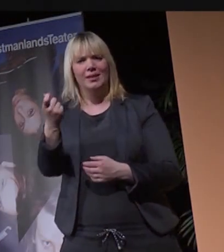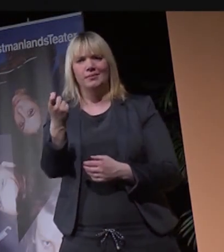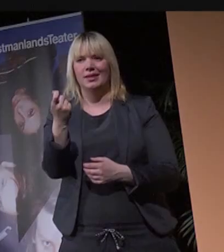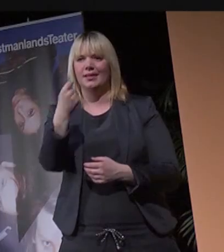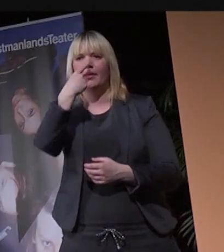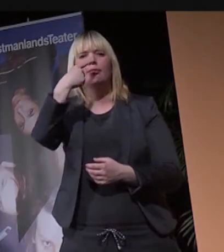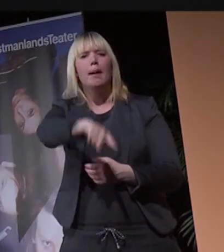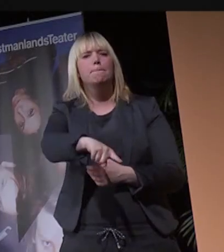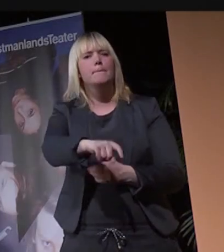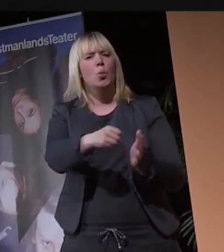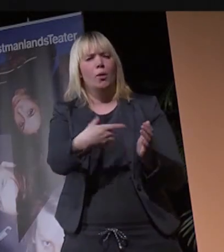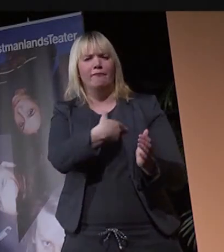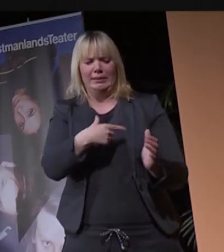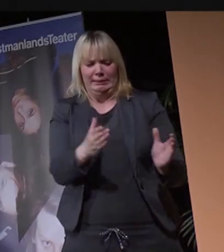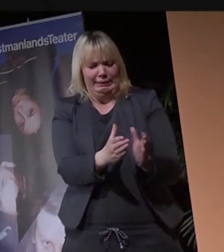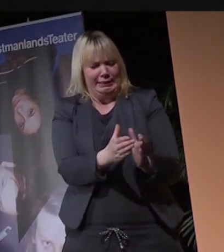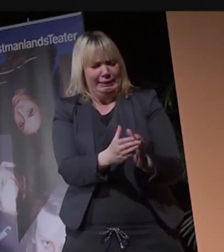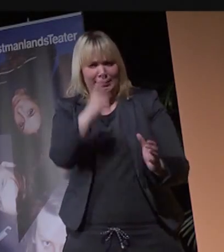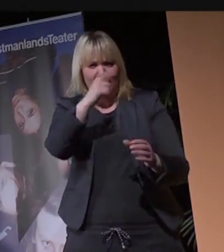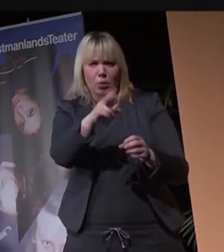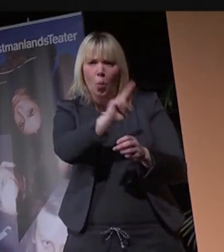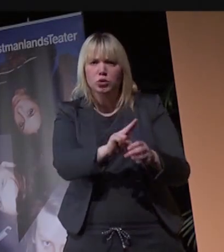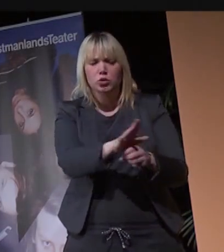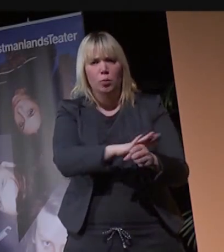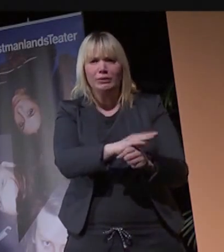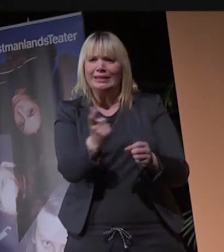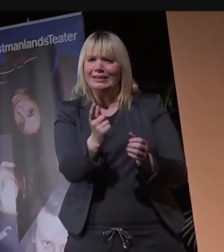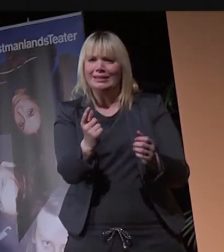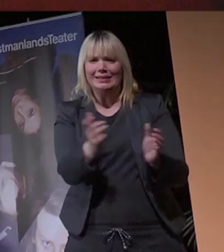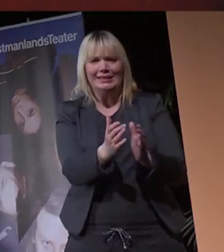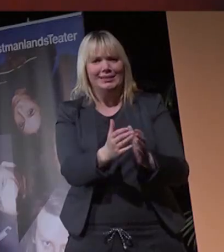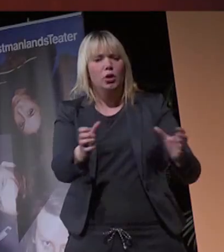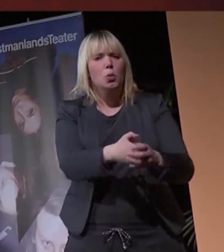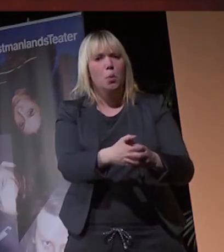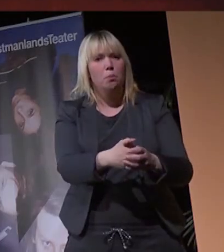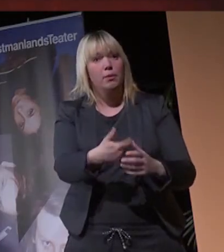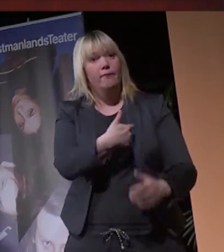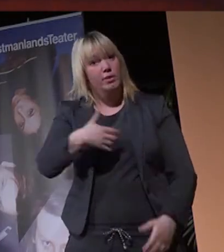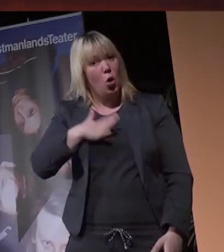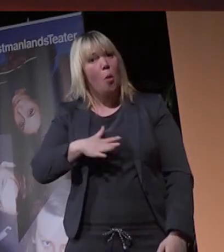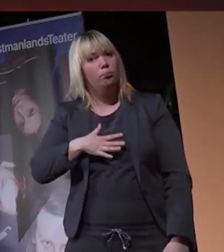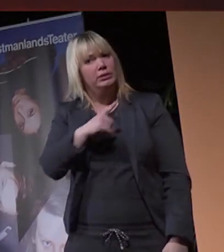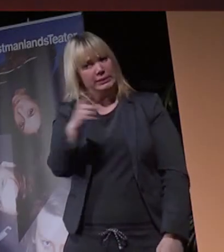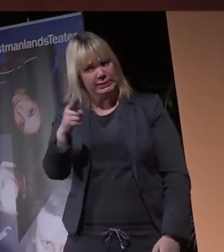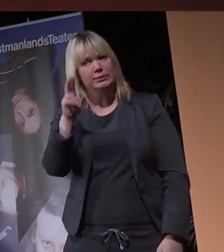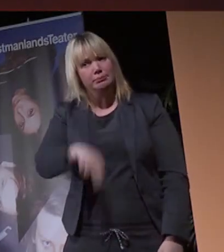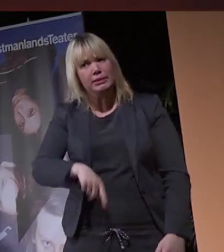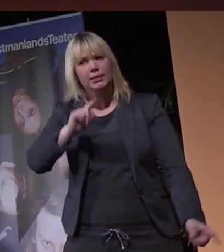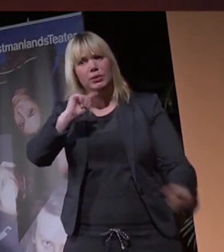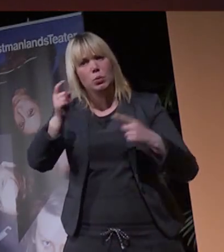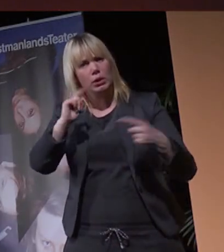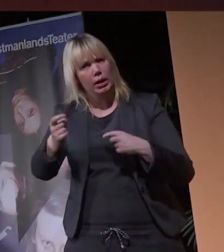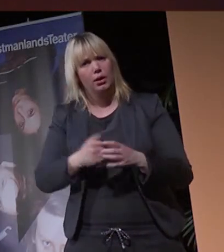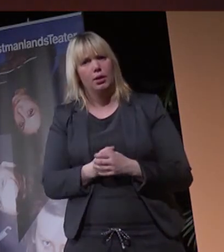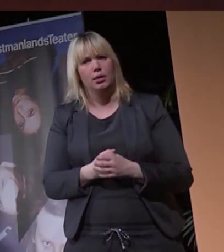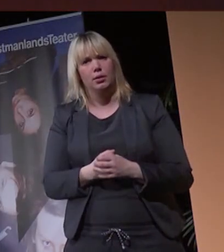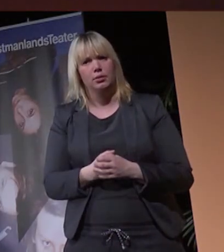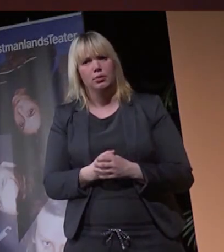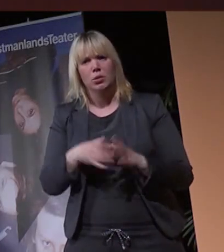över kultursamverkansmodellen och att också diskutera fria kulturlivet i kultursamverkansmodellen. Och dit